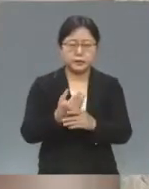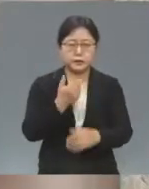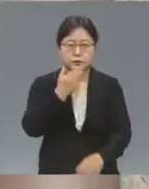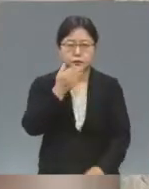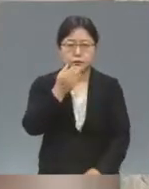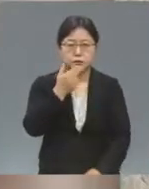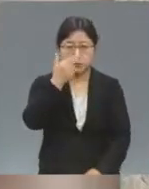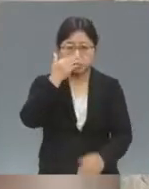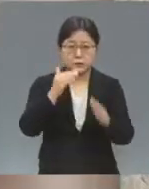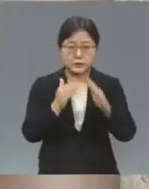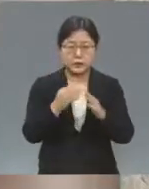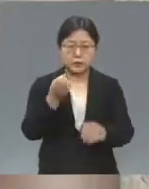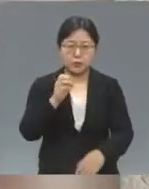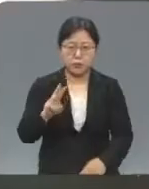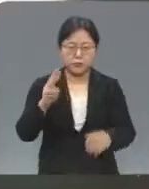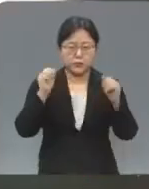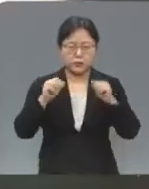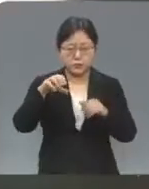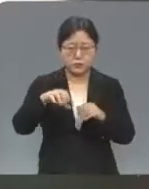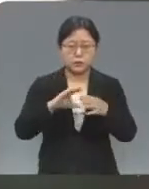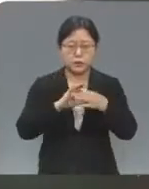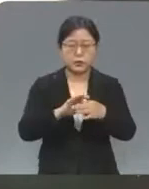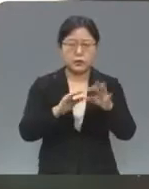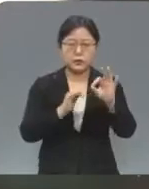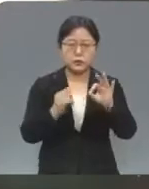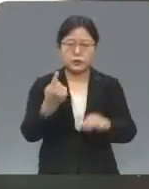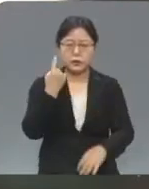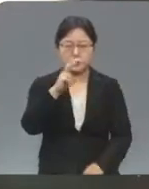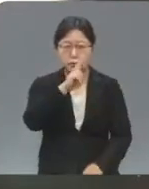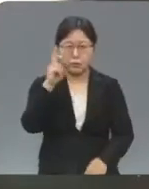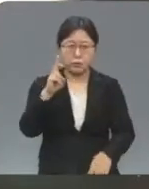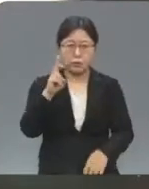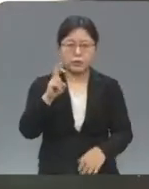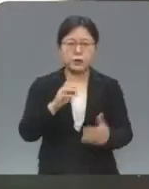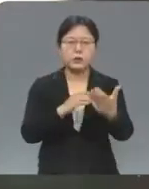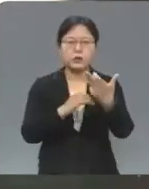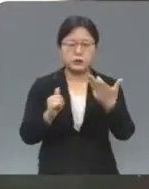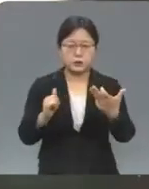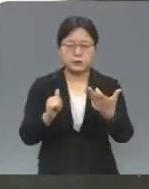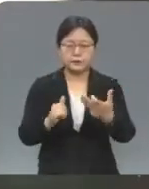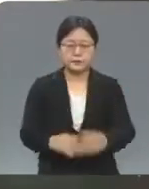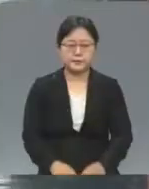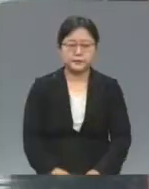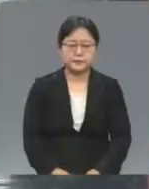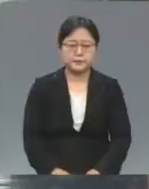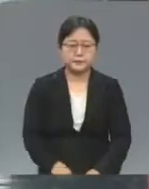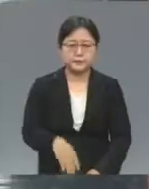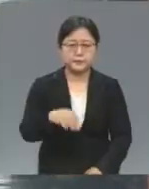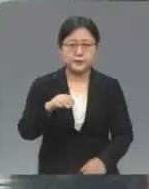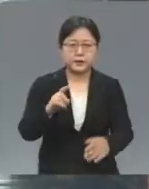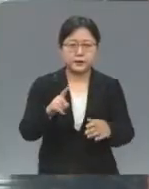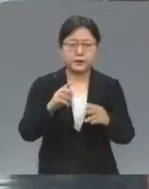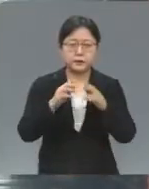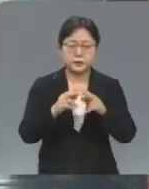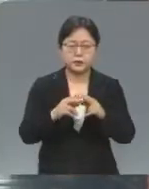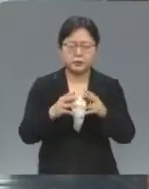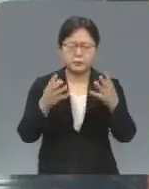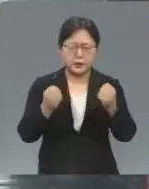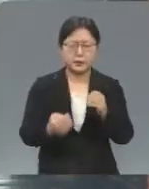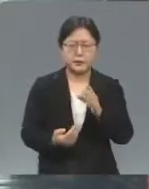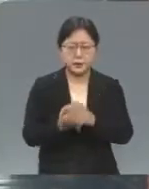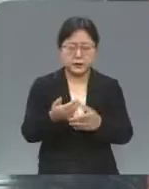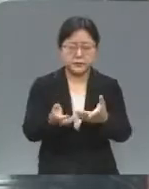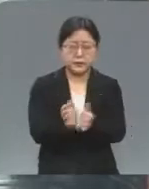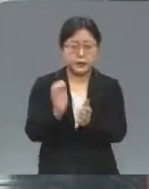호프집 체육시설 관련 10여명 등 어제 오후까지 확신 자가 18명 입니다 1 시설에서 수십 명씩 나오는